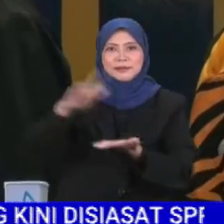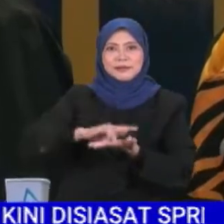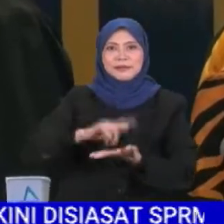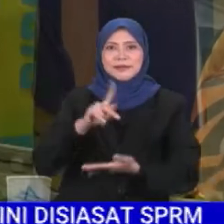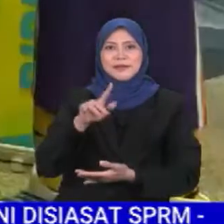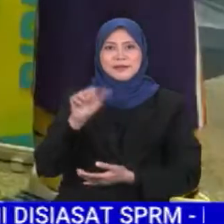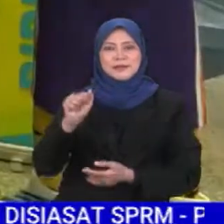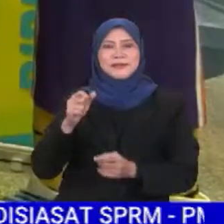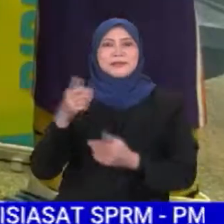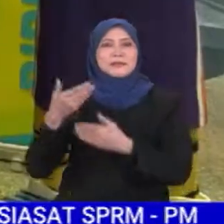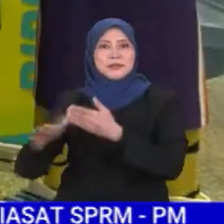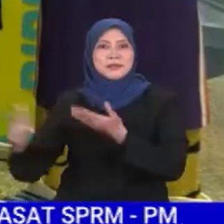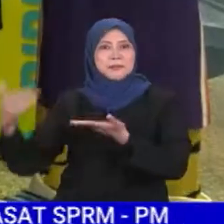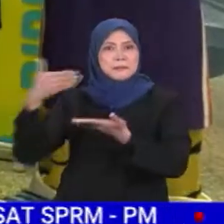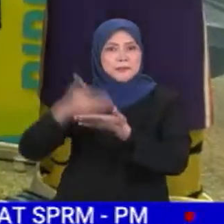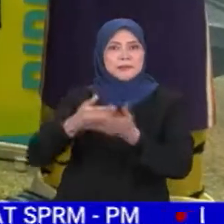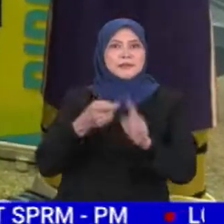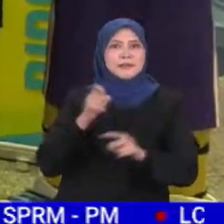dari Birmingham